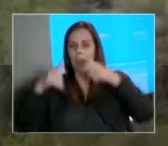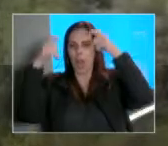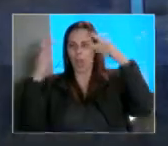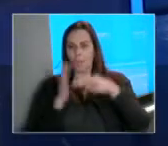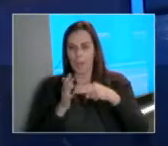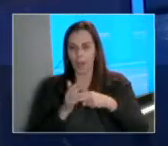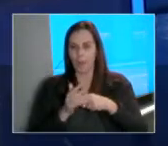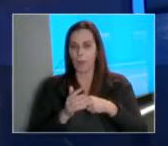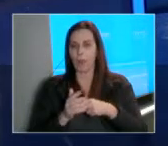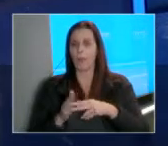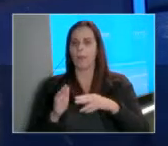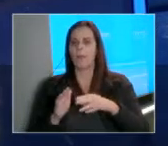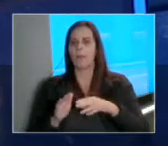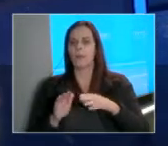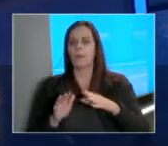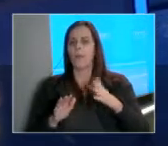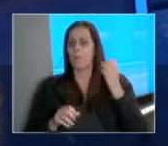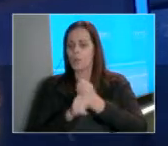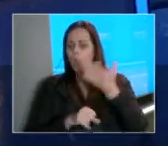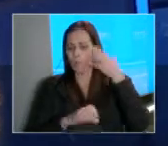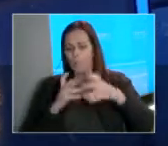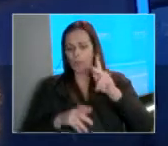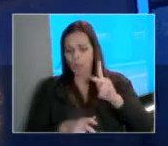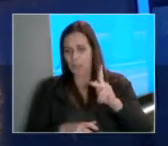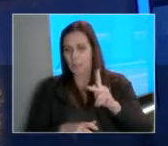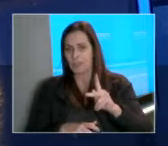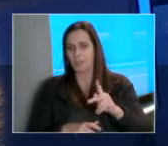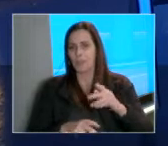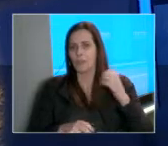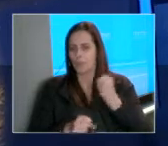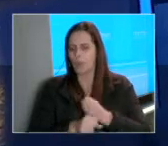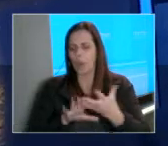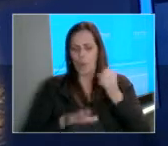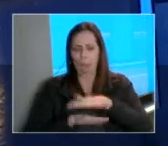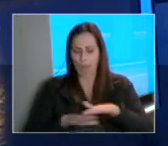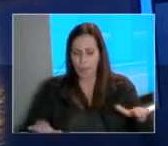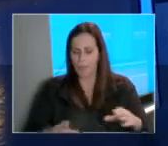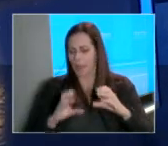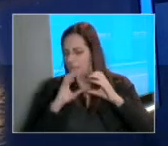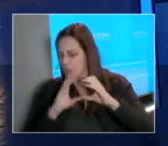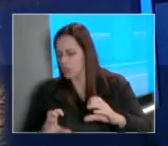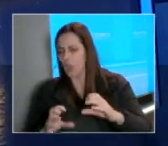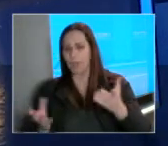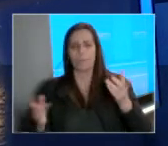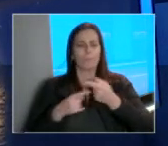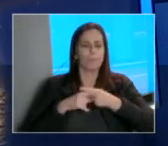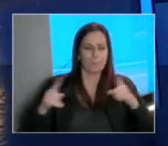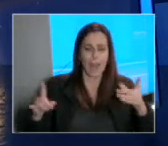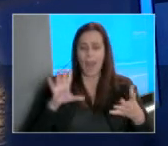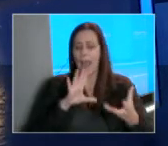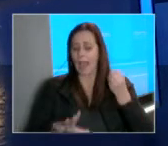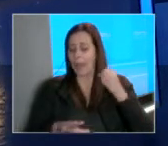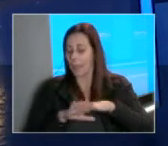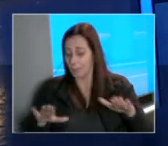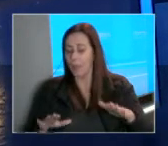כן. ברשותך. עזוב, העוולות שעשו לכפר קסם, והחיתוכים של האדמות, כבישים, קווי מתח, לקיחת